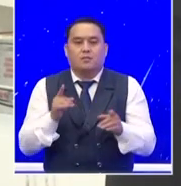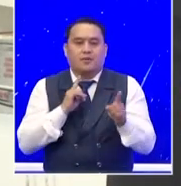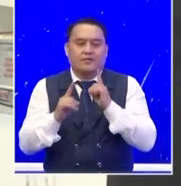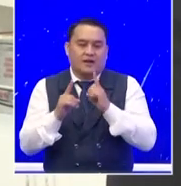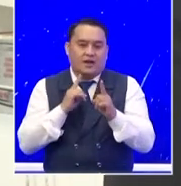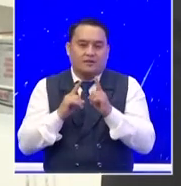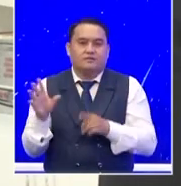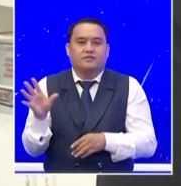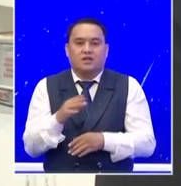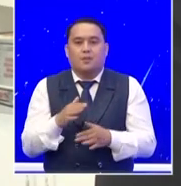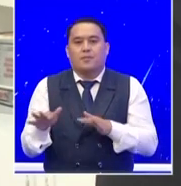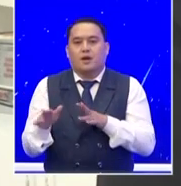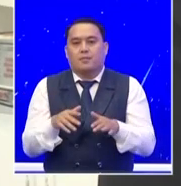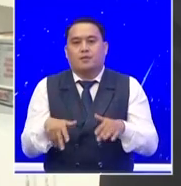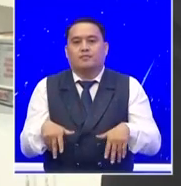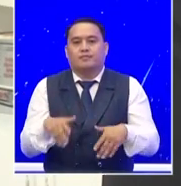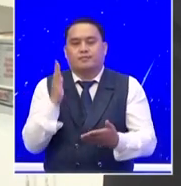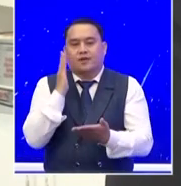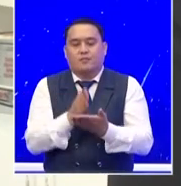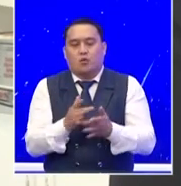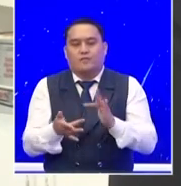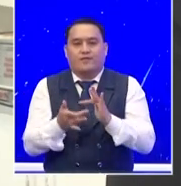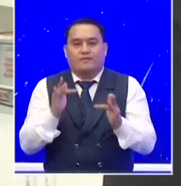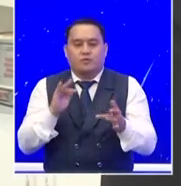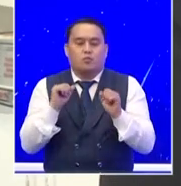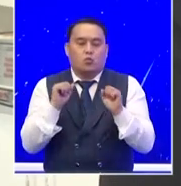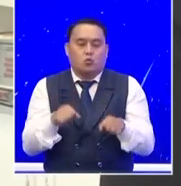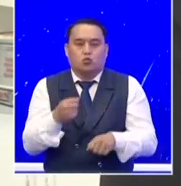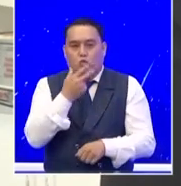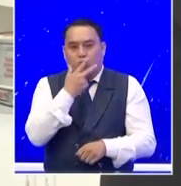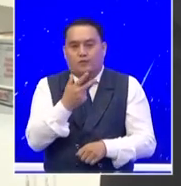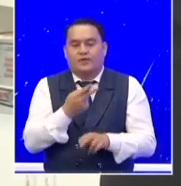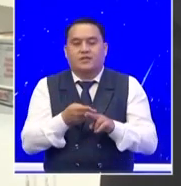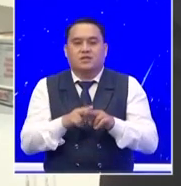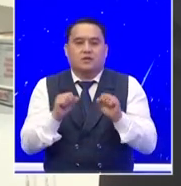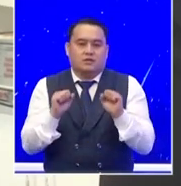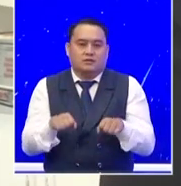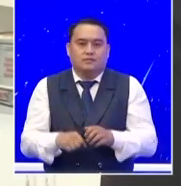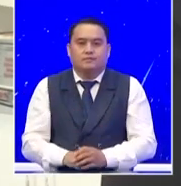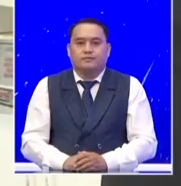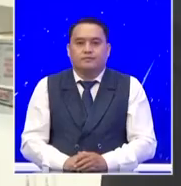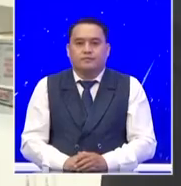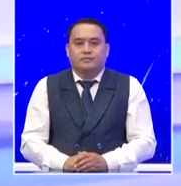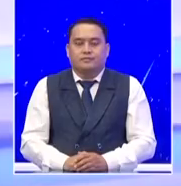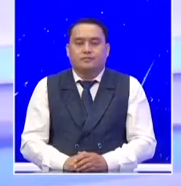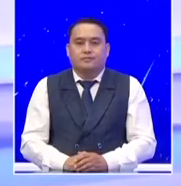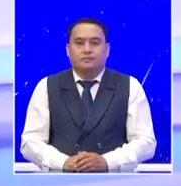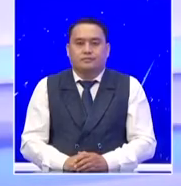конференции. Все мероприятия мы транслируем в прямом эфире. Увидеть их можно на наших официальных страницах в социальных сетях.